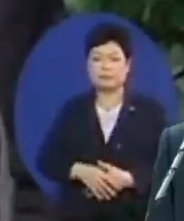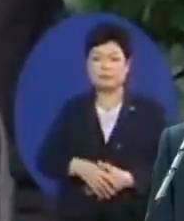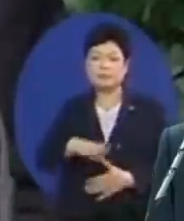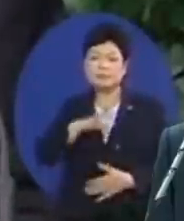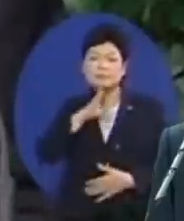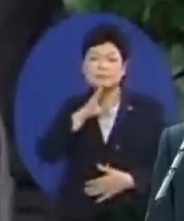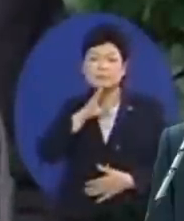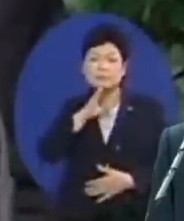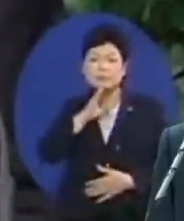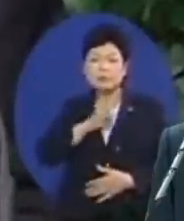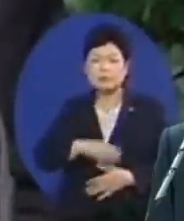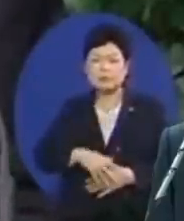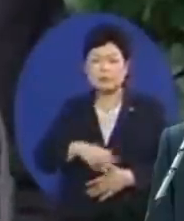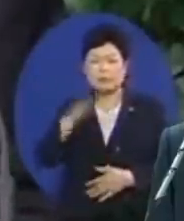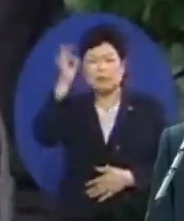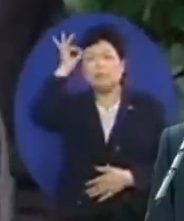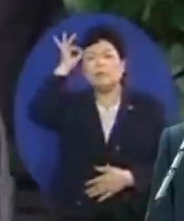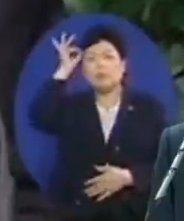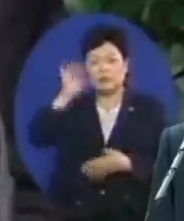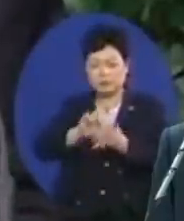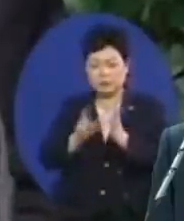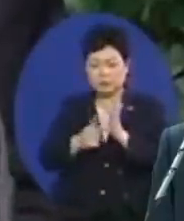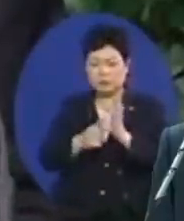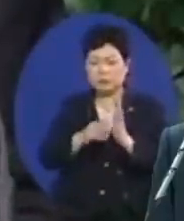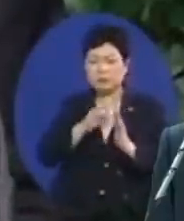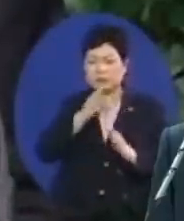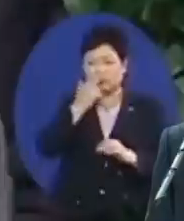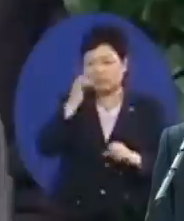정말 말하기도 끔찍스럽습니다.